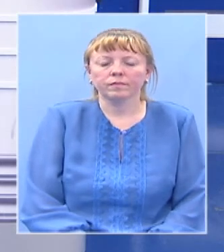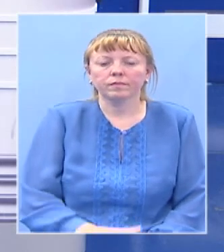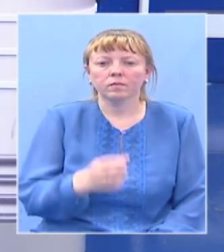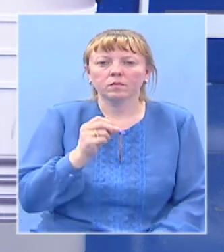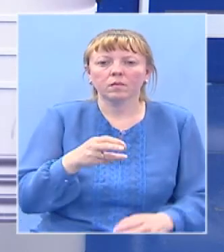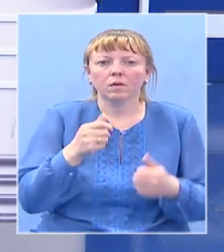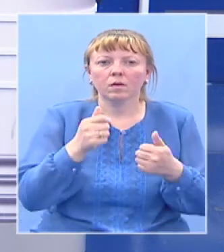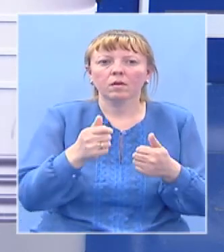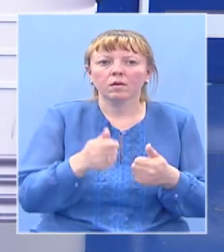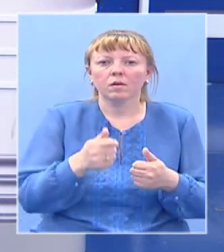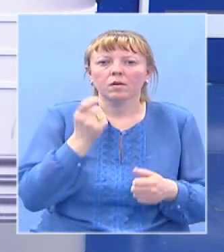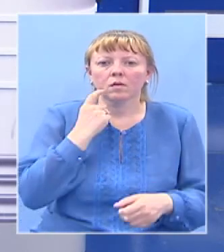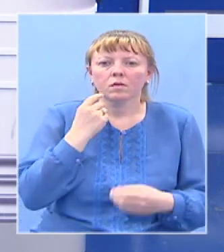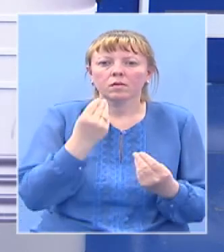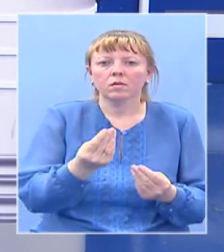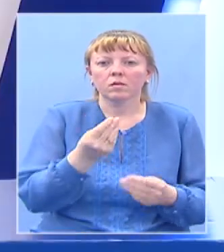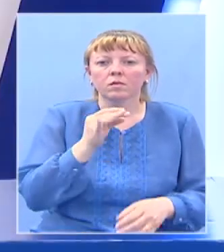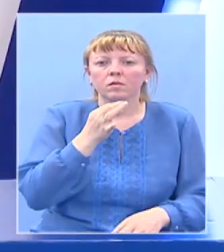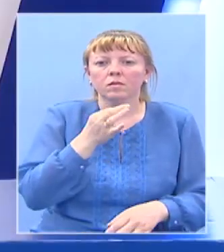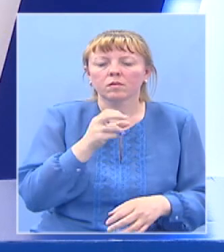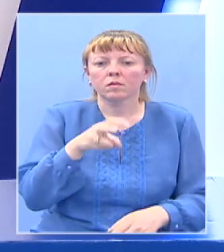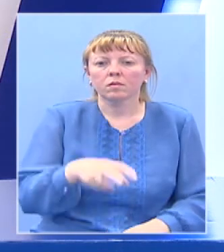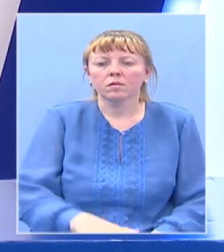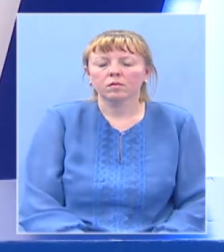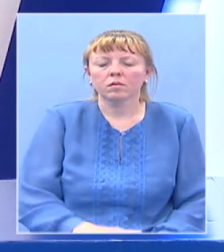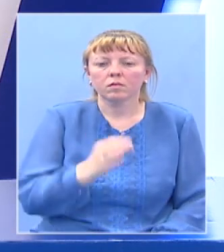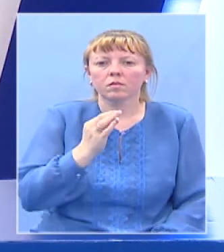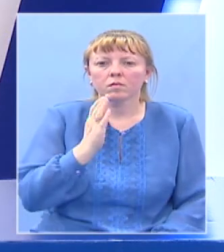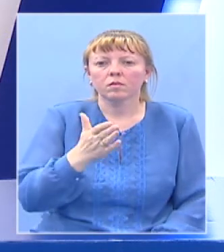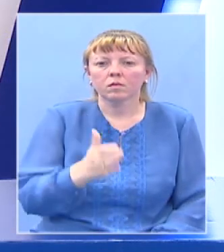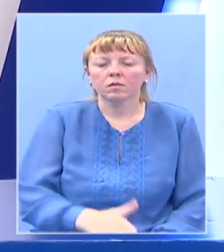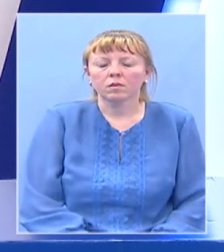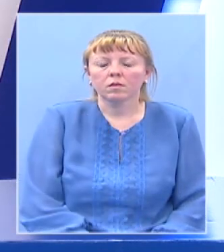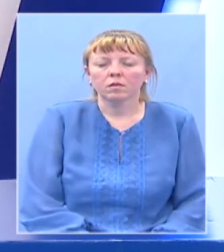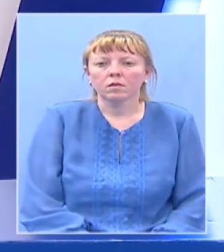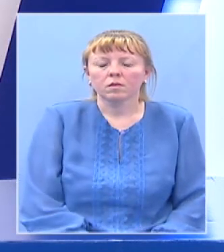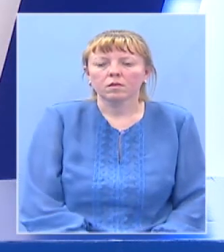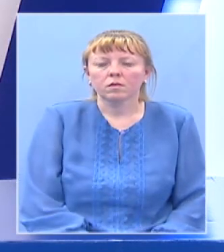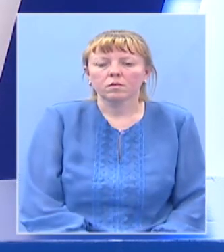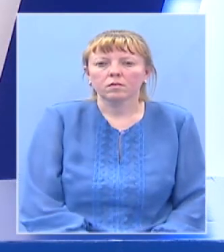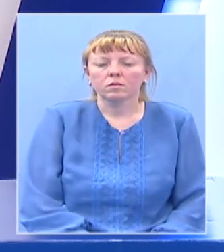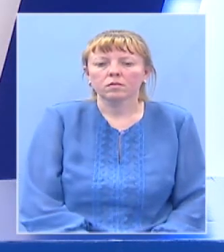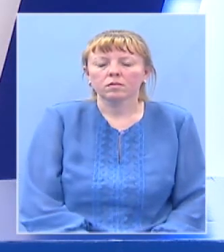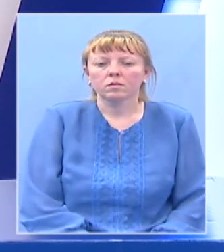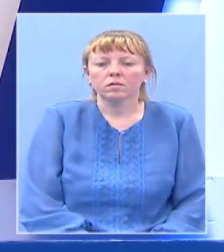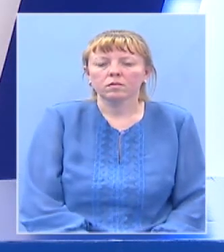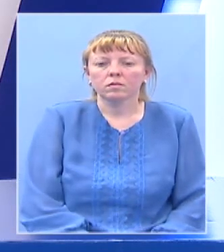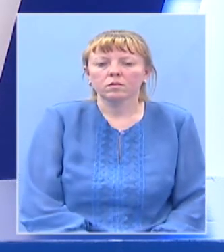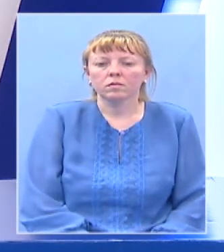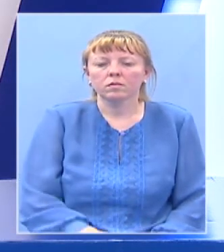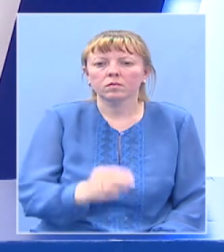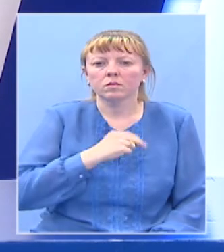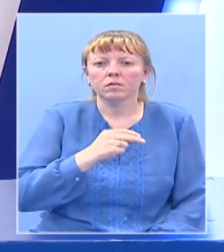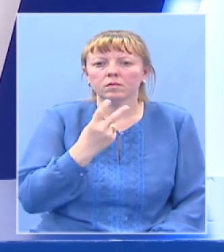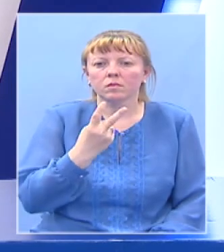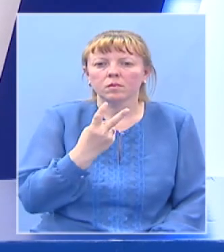маршрута которая ежедневно вдаётся руководителем отдела по направлению на территории области в данный момен функционирует